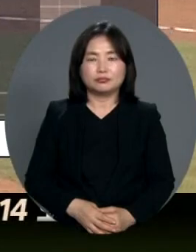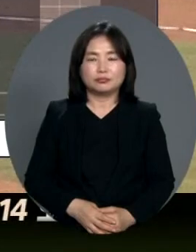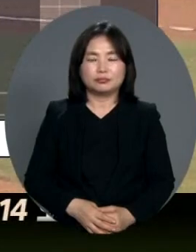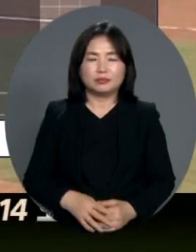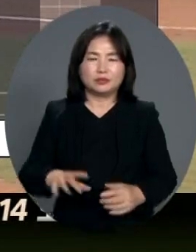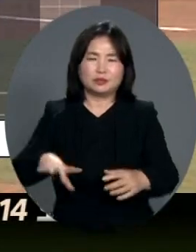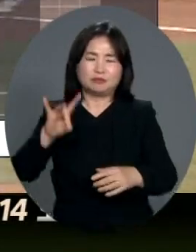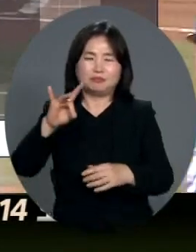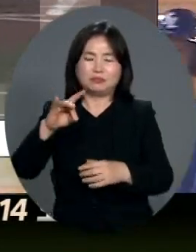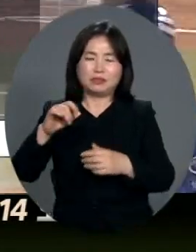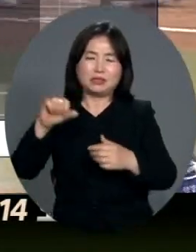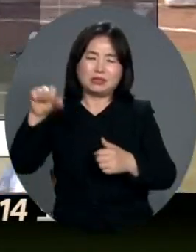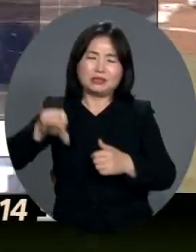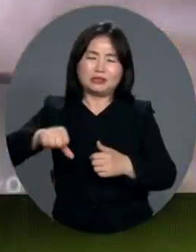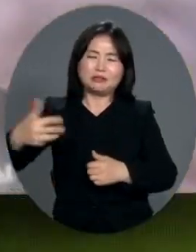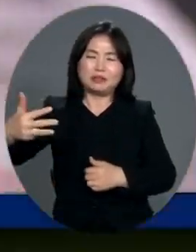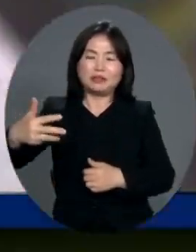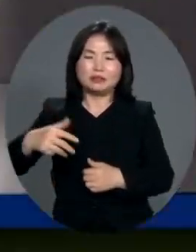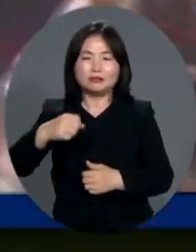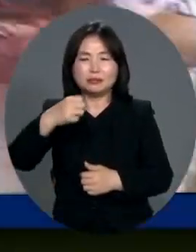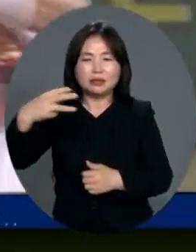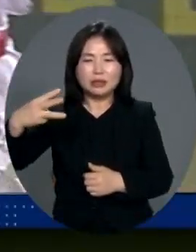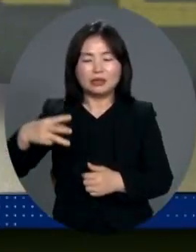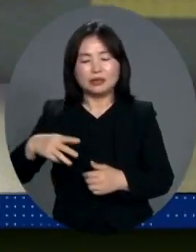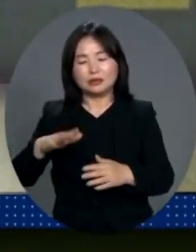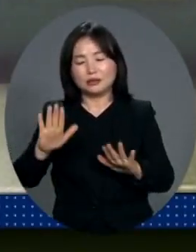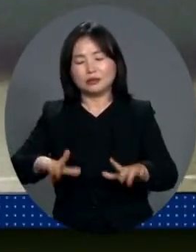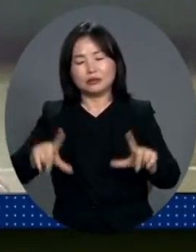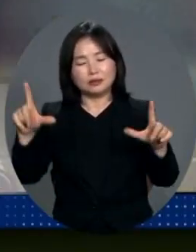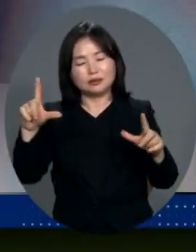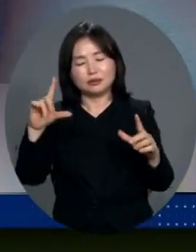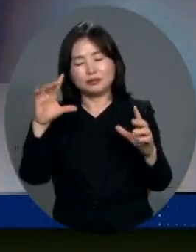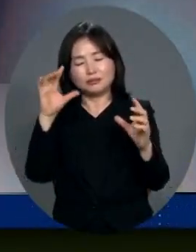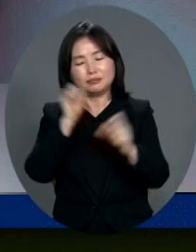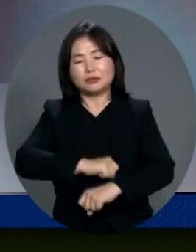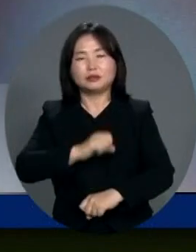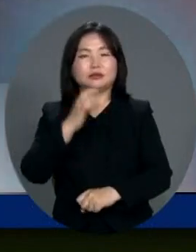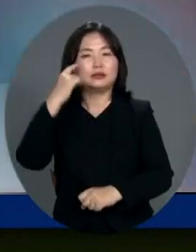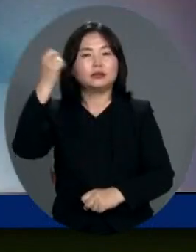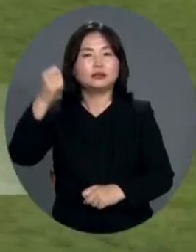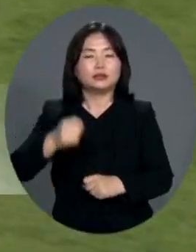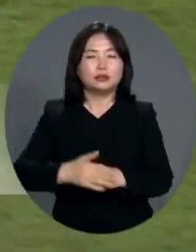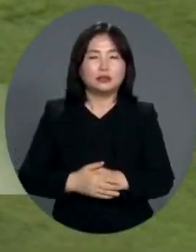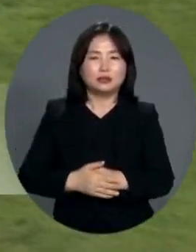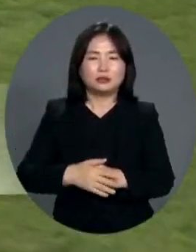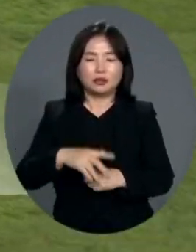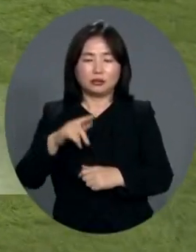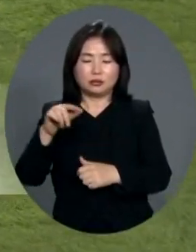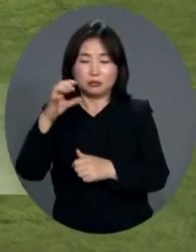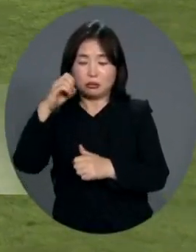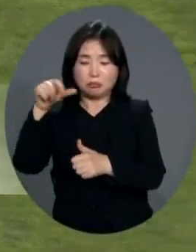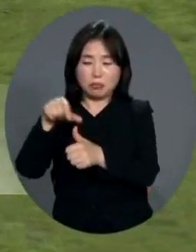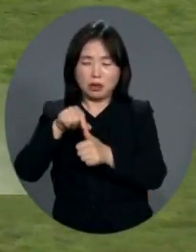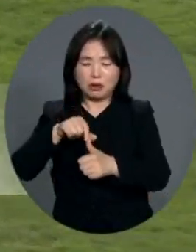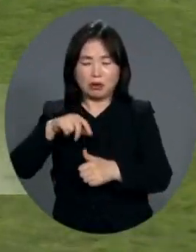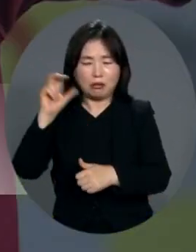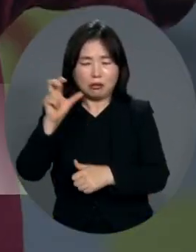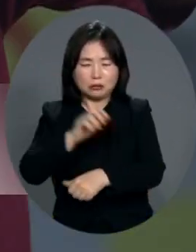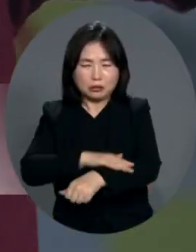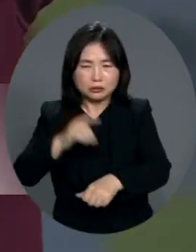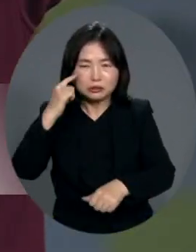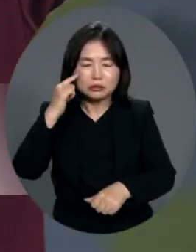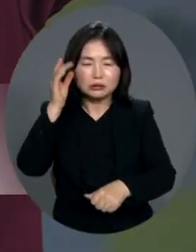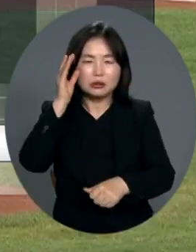시즌 초반 8연패를 기록할 때만 하더라도 삼성의 이번 시즌 전망은 어두웠습니다. 야심차게 영입한 불펜은 가동조차 쉽지